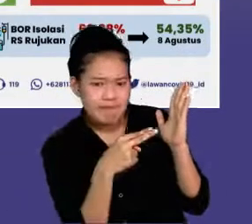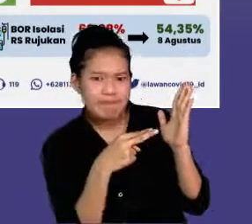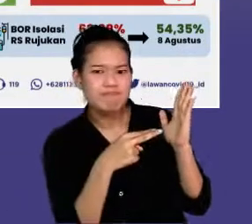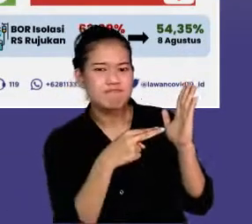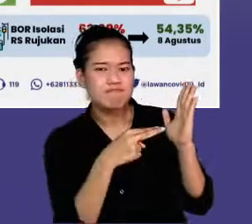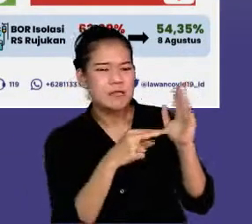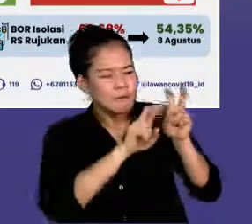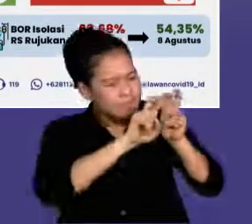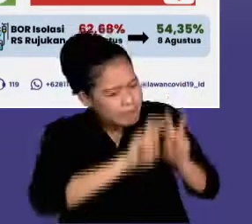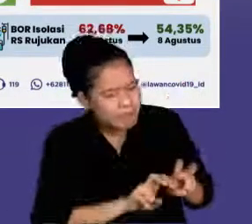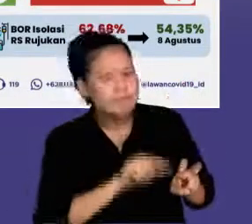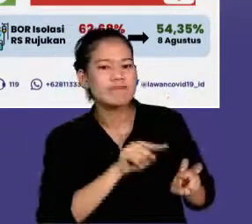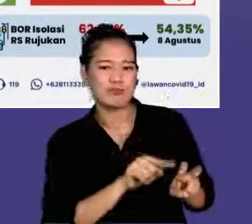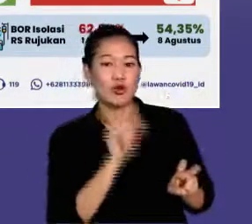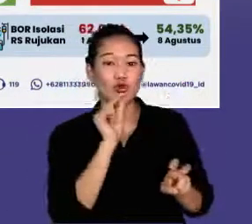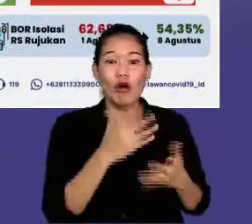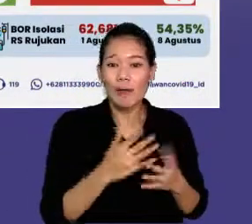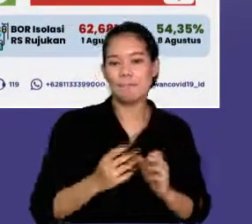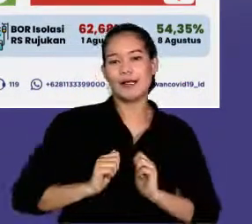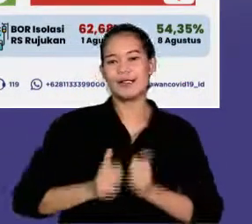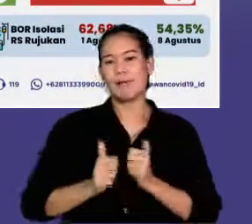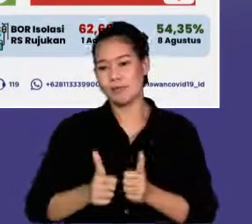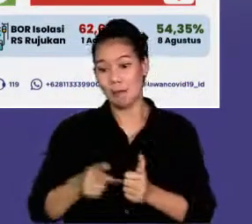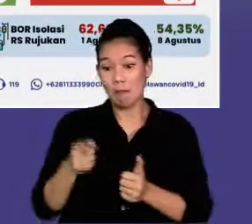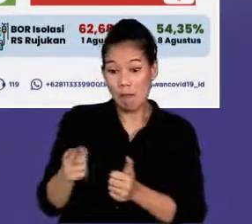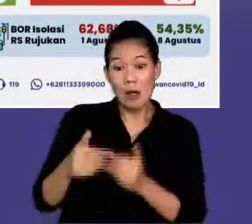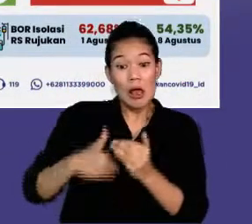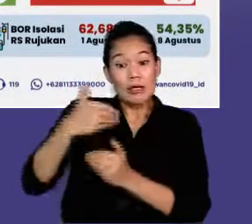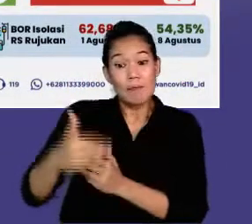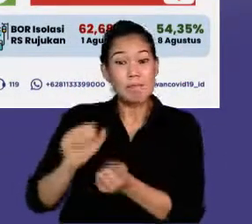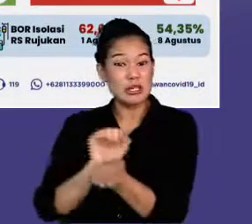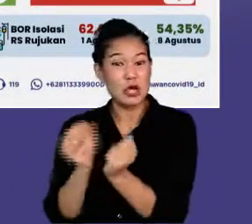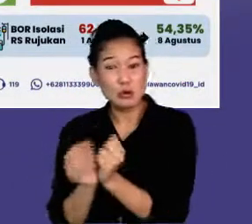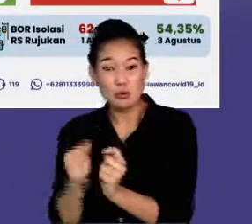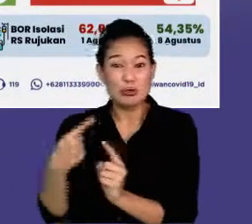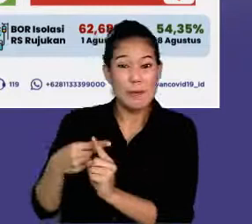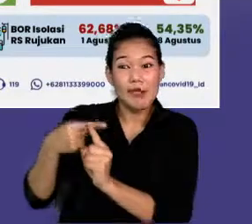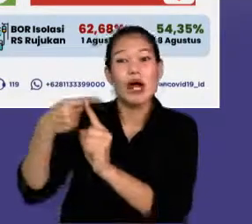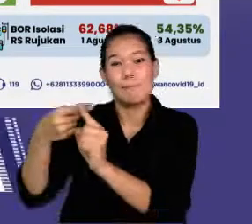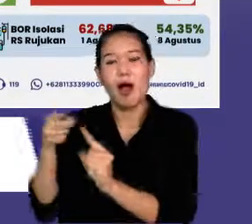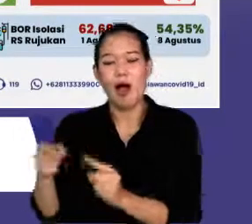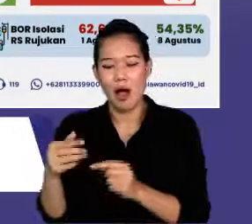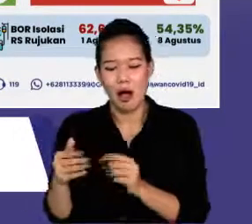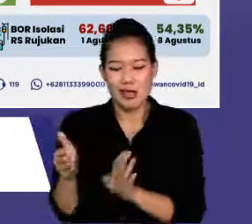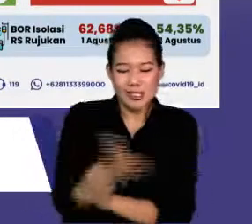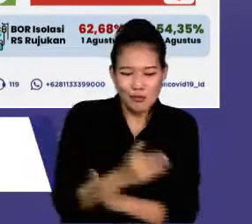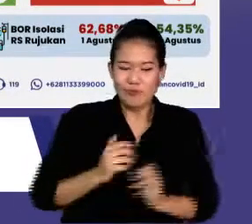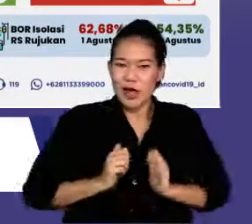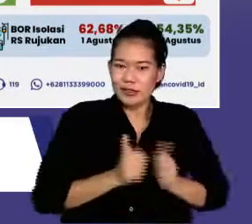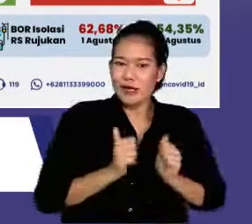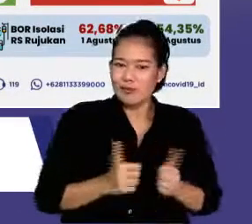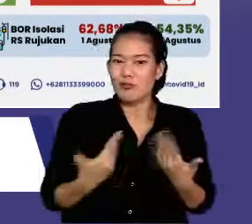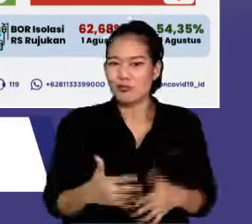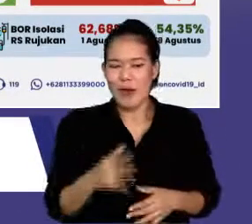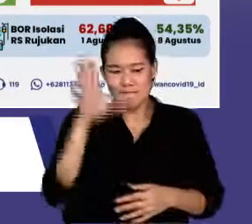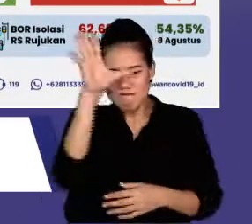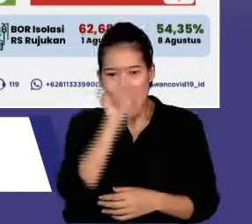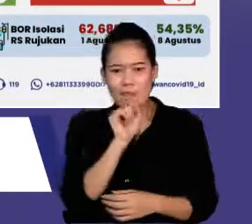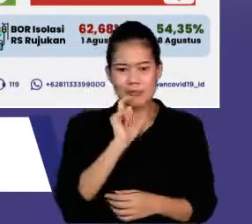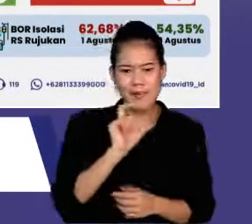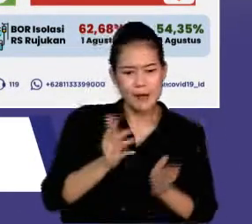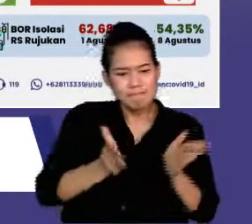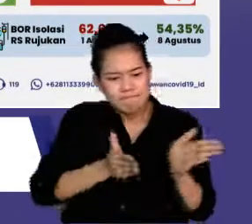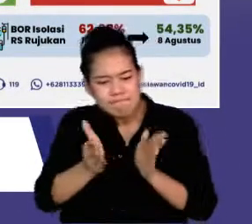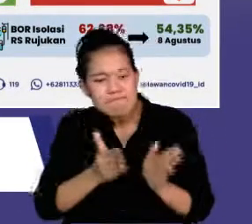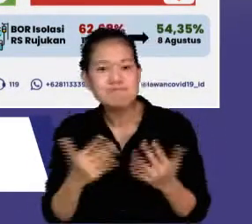cermat agar dapat mengantisipasi kenaikan kasus dan menyiapkan tinggi penanganan konflik 19 terbaik untuk daerahnya